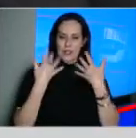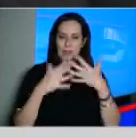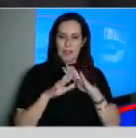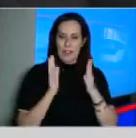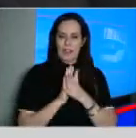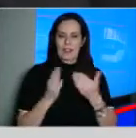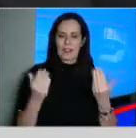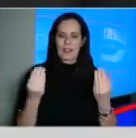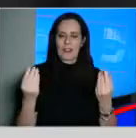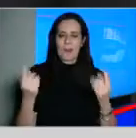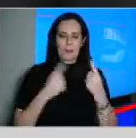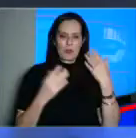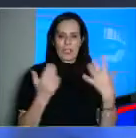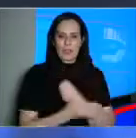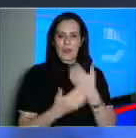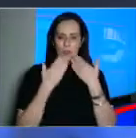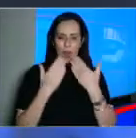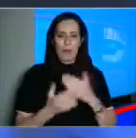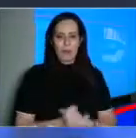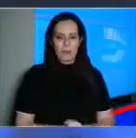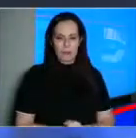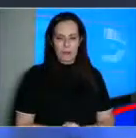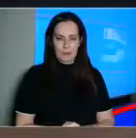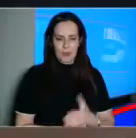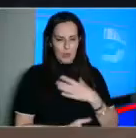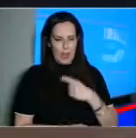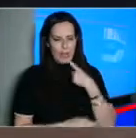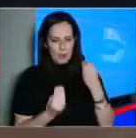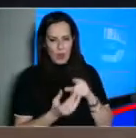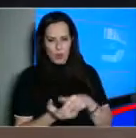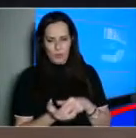use cases שהצליחו. תודה רבה, בהצלחה. אני